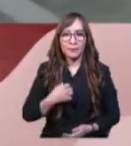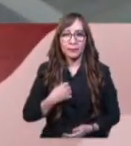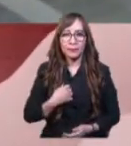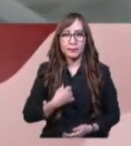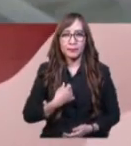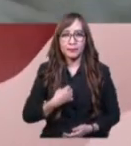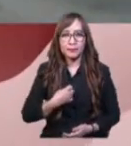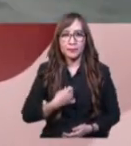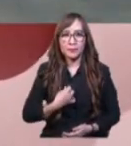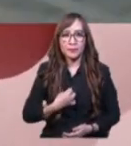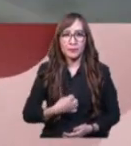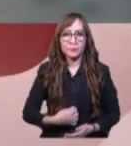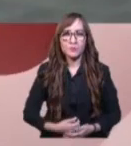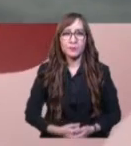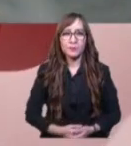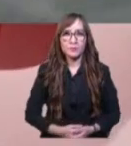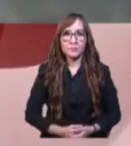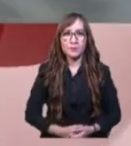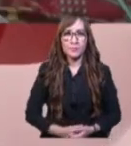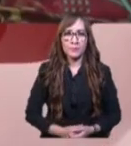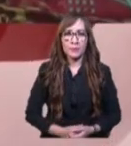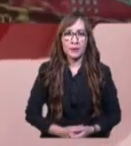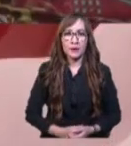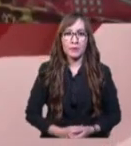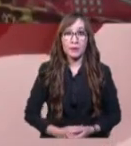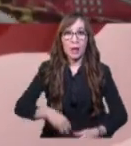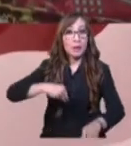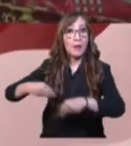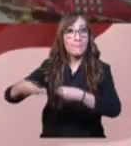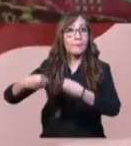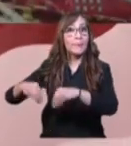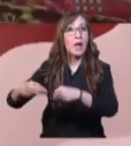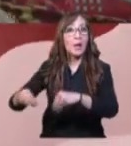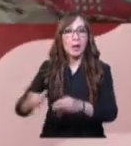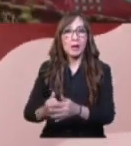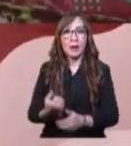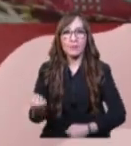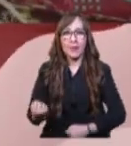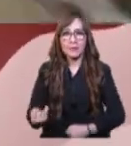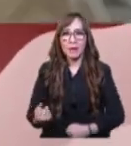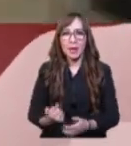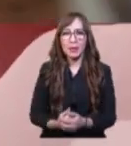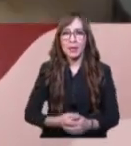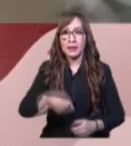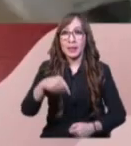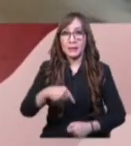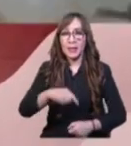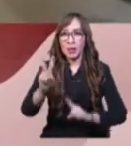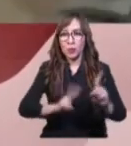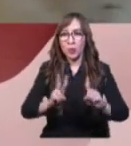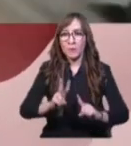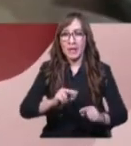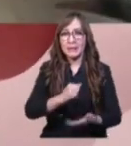misalnya chat room misalnya. Jadi contoh pedagang pasar basah gitu yang sekarang jumlahnya ada 12,5 juta di